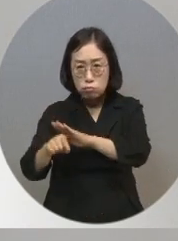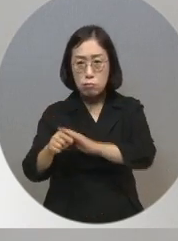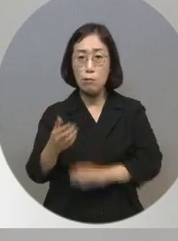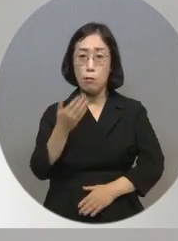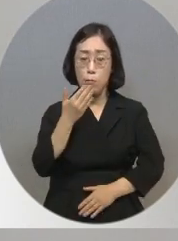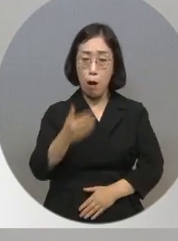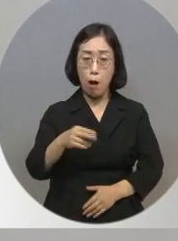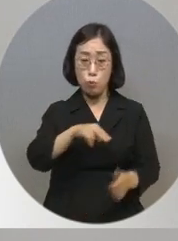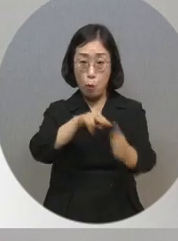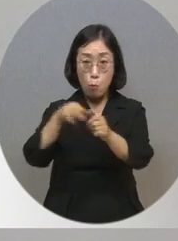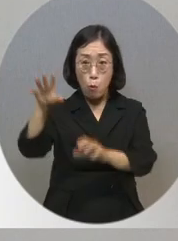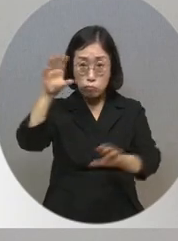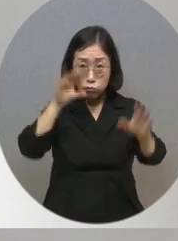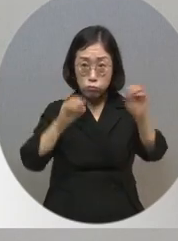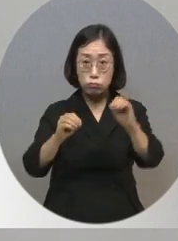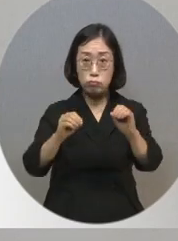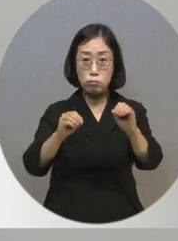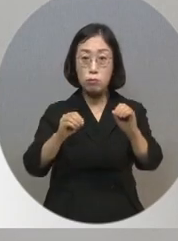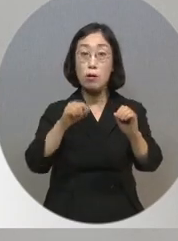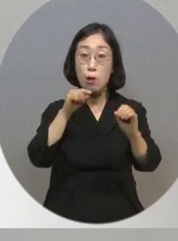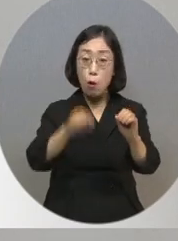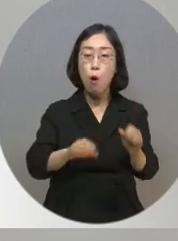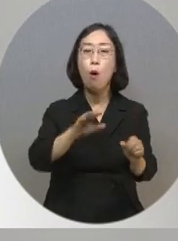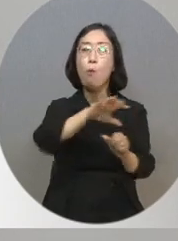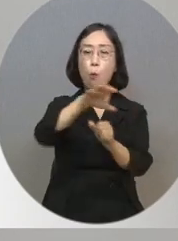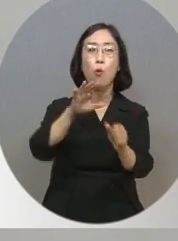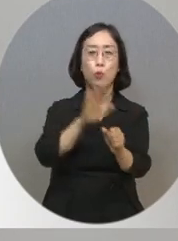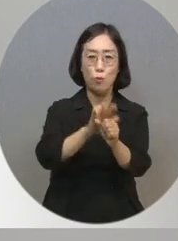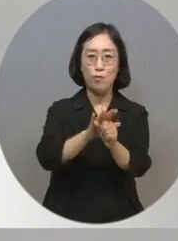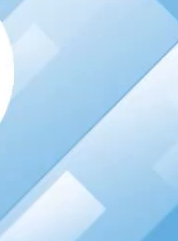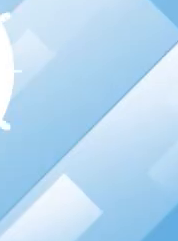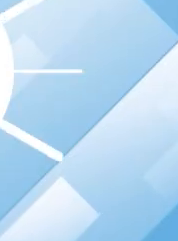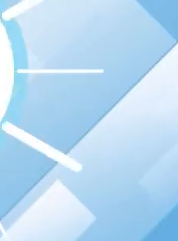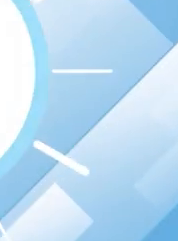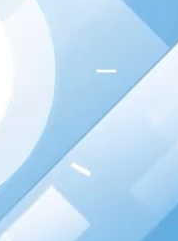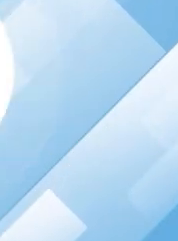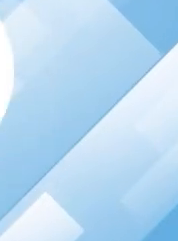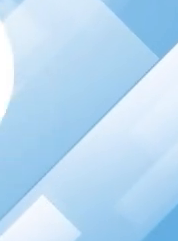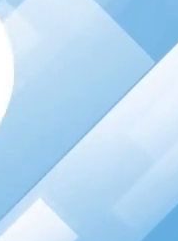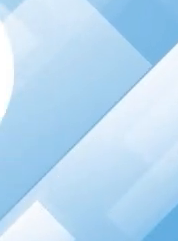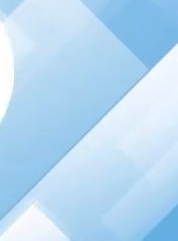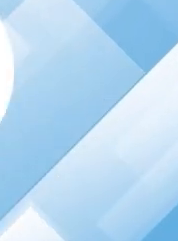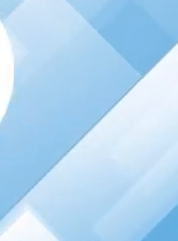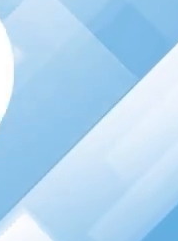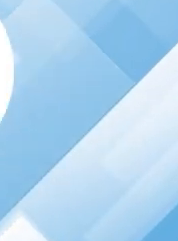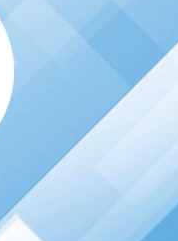정보에 접근하기 위한 그것들을 보장하기 위한 법률입니다.